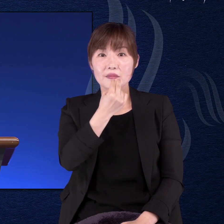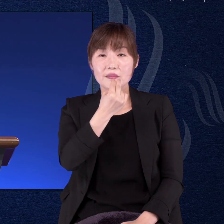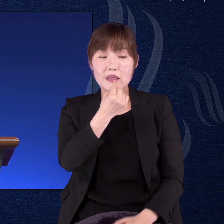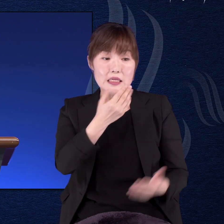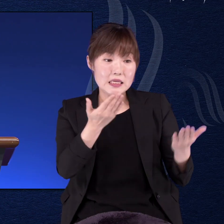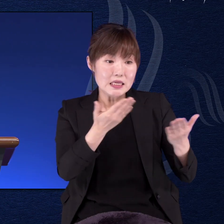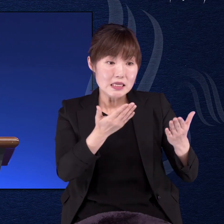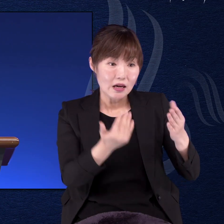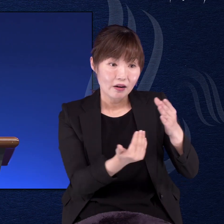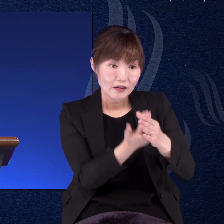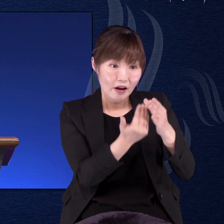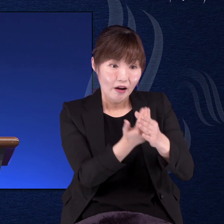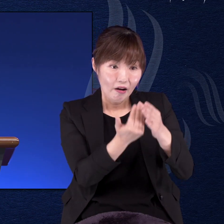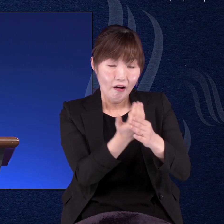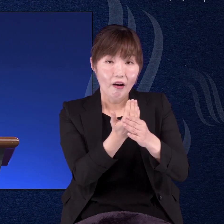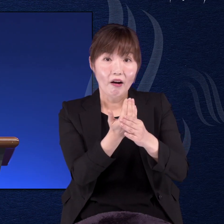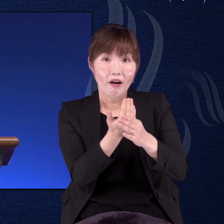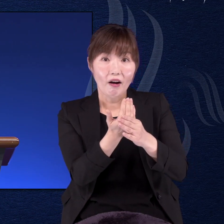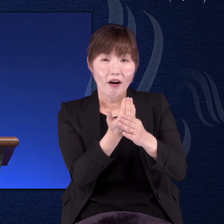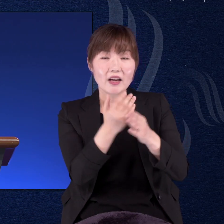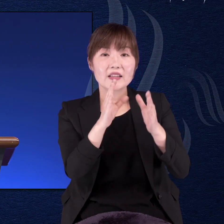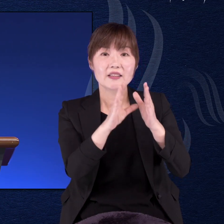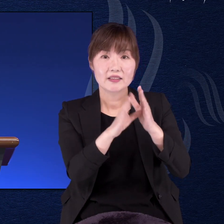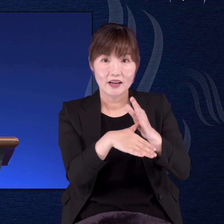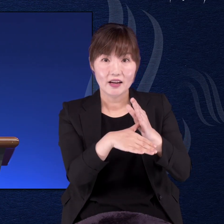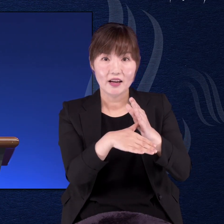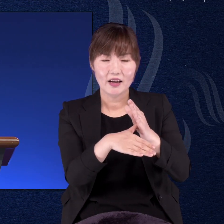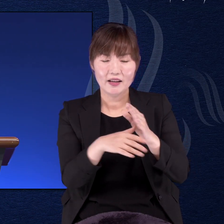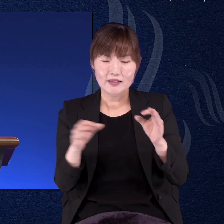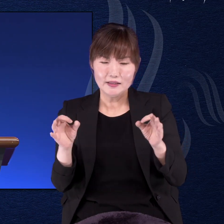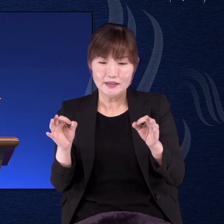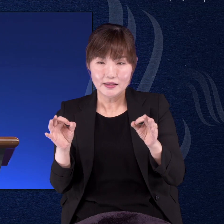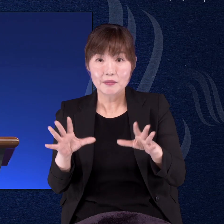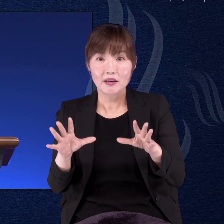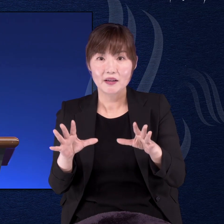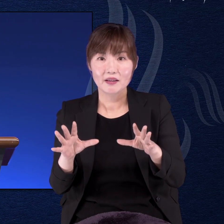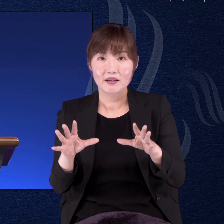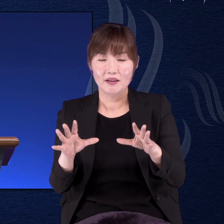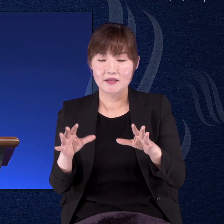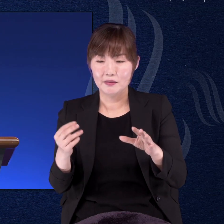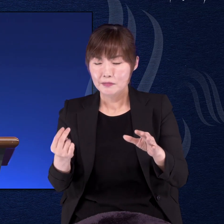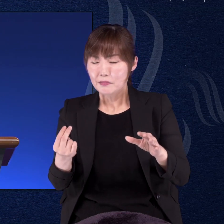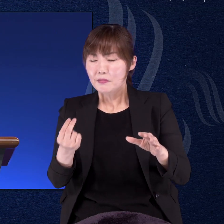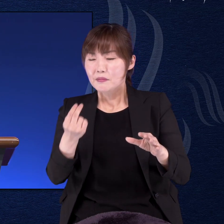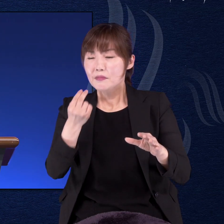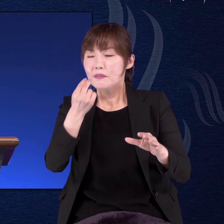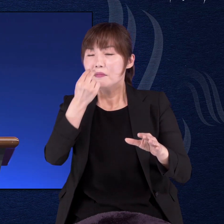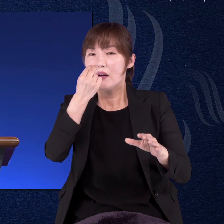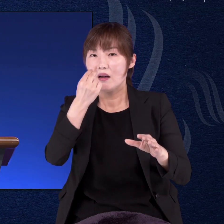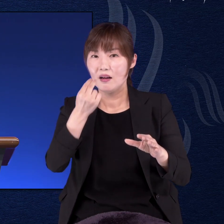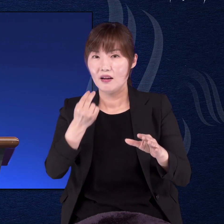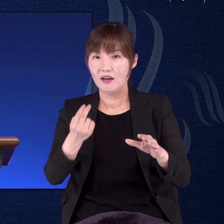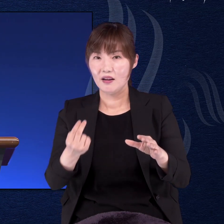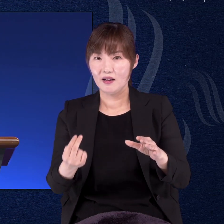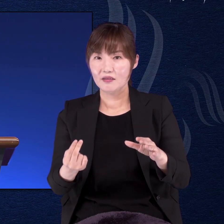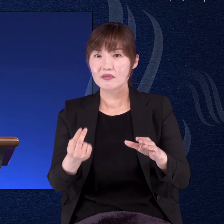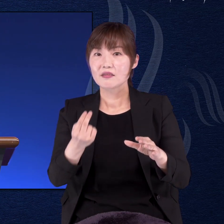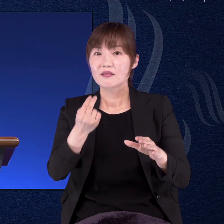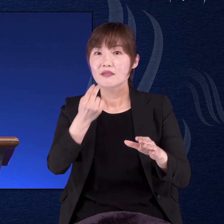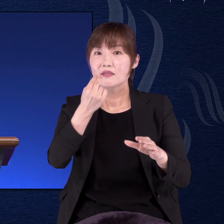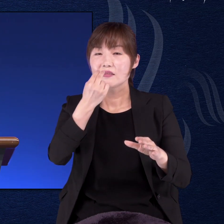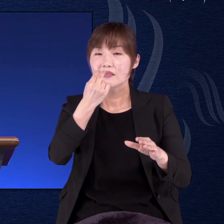서서 하나님을 생각하면서 그 하나님의 생기를 들이마시고 내 안에 있는 여러 가지를